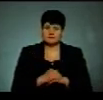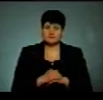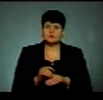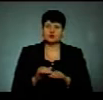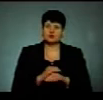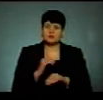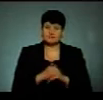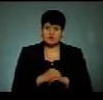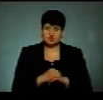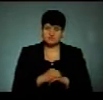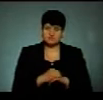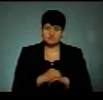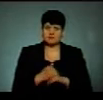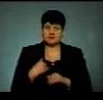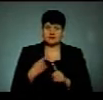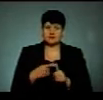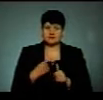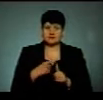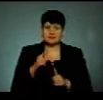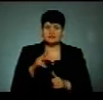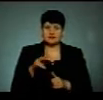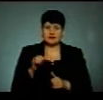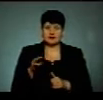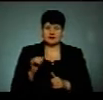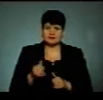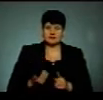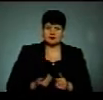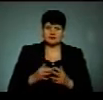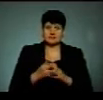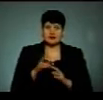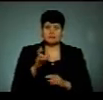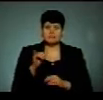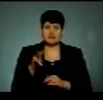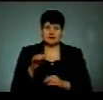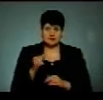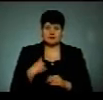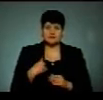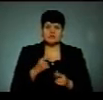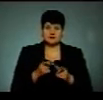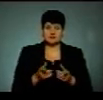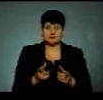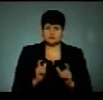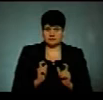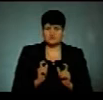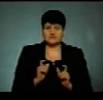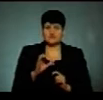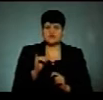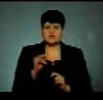добрий вечір. Мене звати Злата, я проживаю в селі Біла. Мені прийшла справді платіжка в